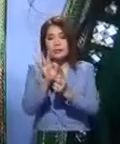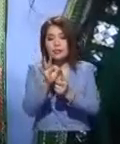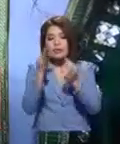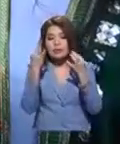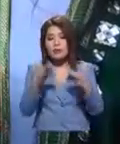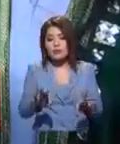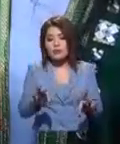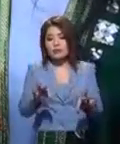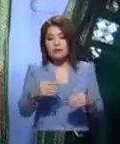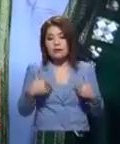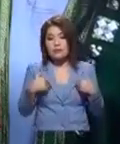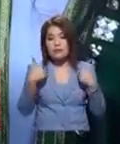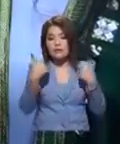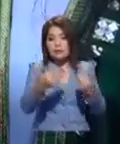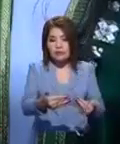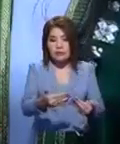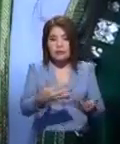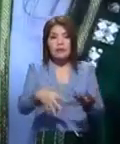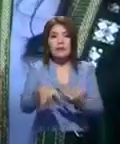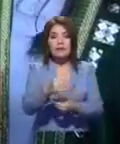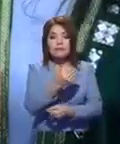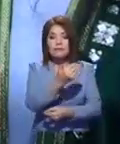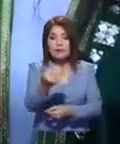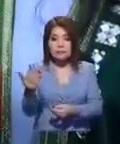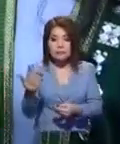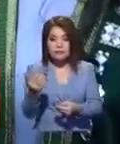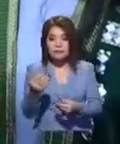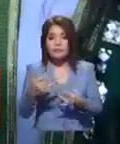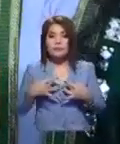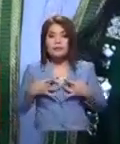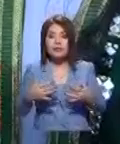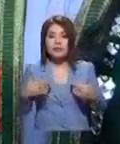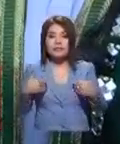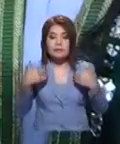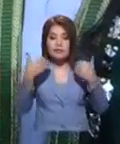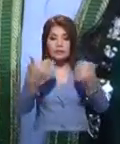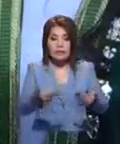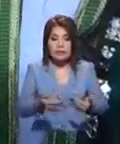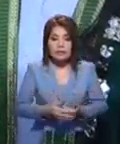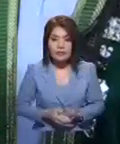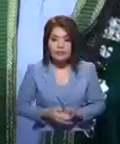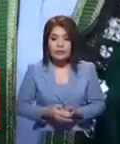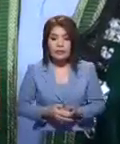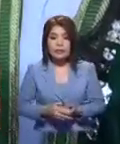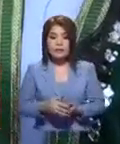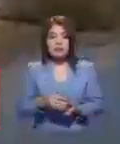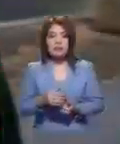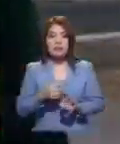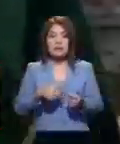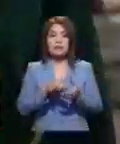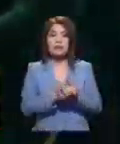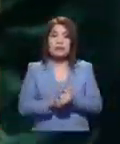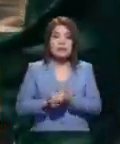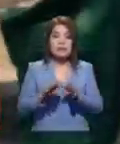тәуелсіздікпен құттықтап жатырмыз. Сіздерге де тәуелсіздік мерекесі құтты болсын. Еліміз аман, жұртымыз тыныш болсын.